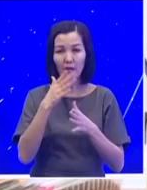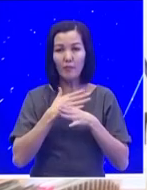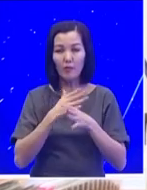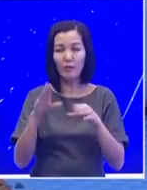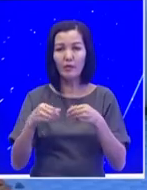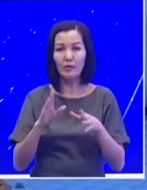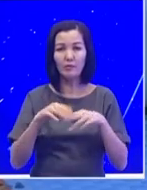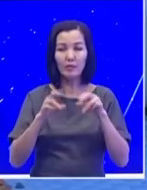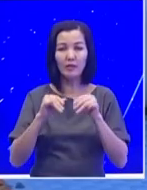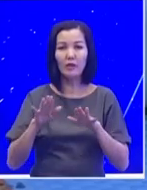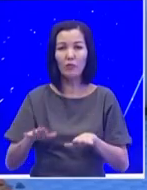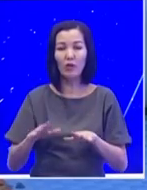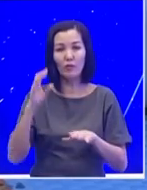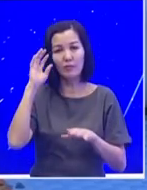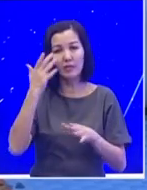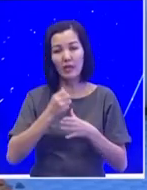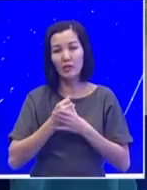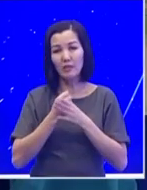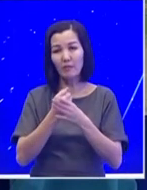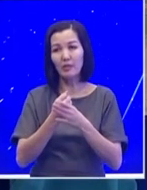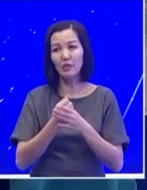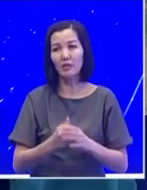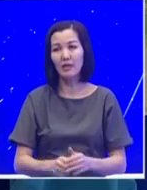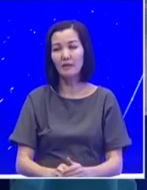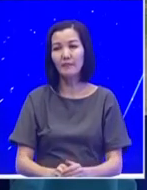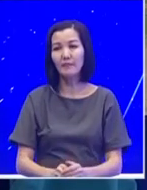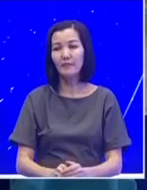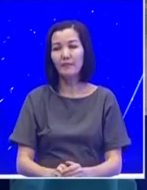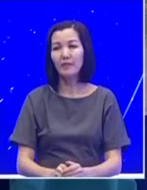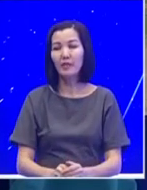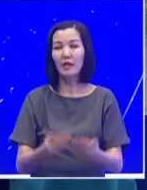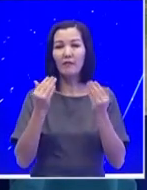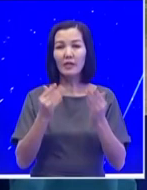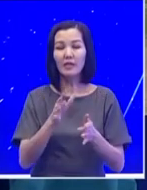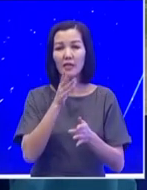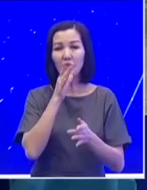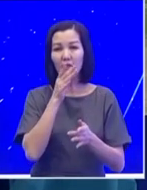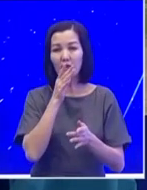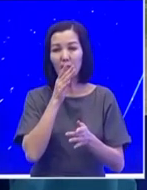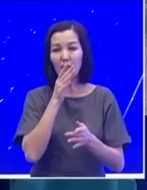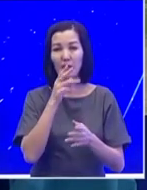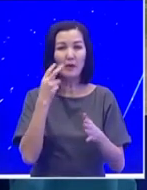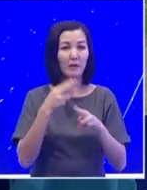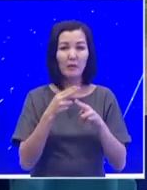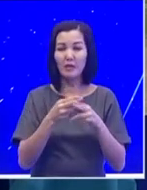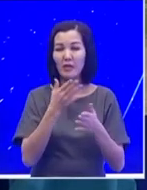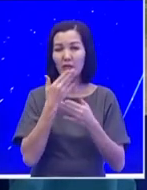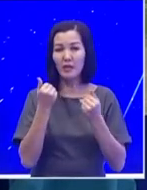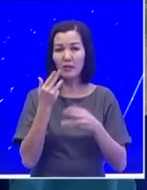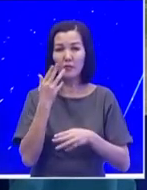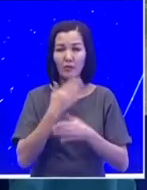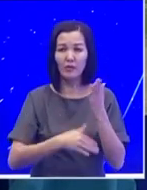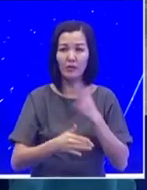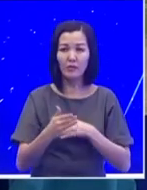создан специальный уголок психологической поддержки. В настоящее время нет никаких преград, чтобы дети-инвалиды учились наравне